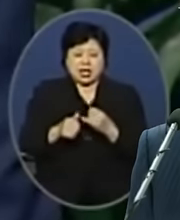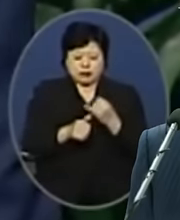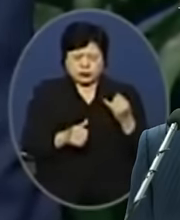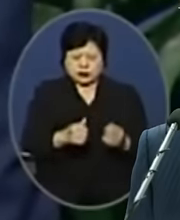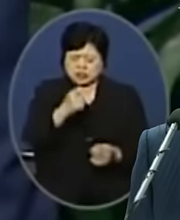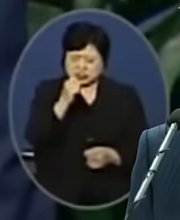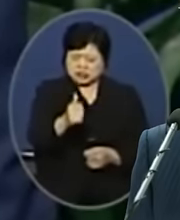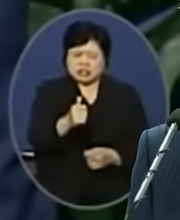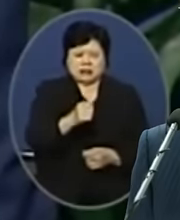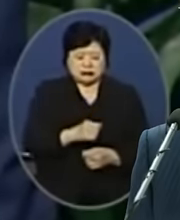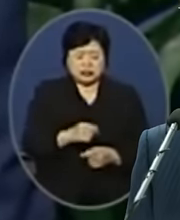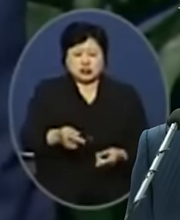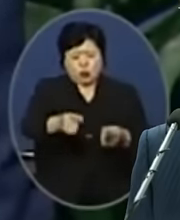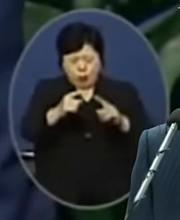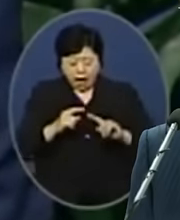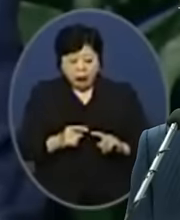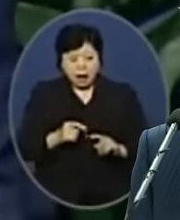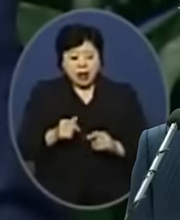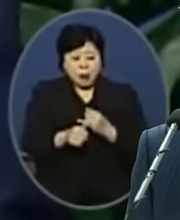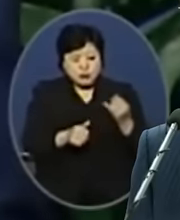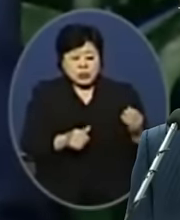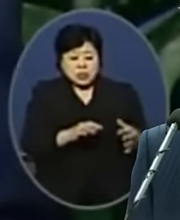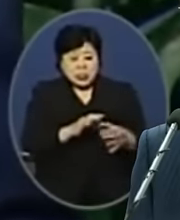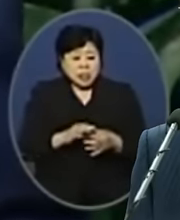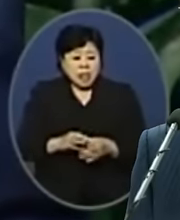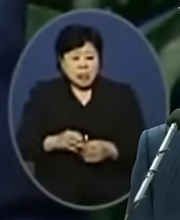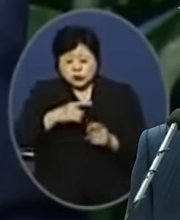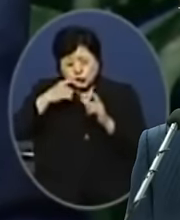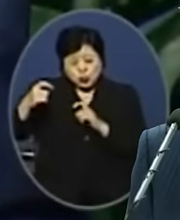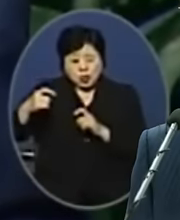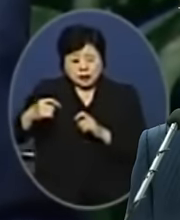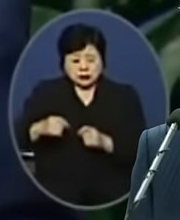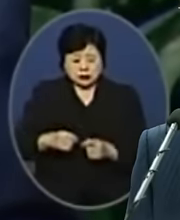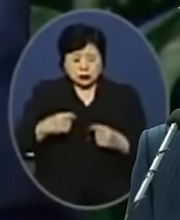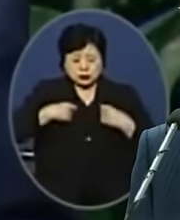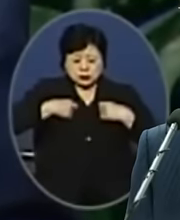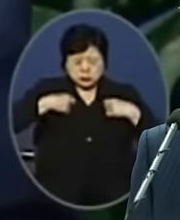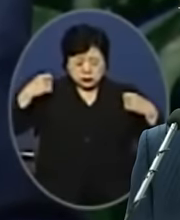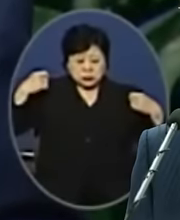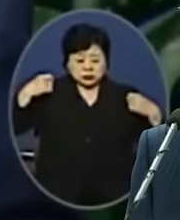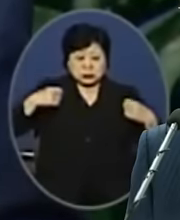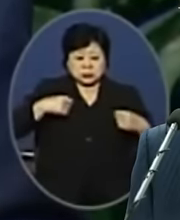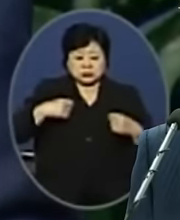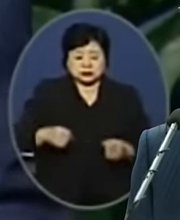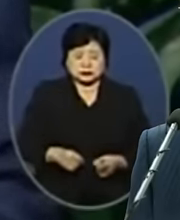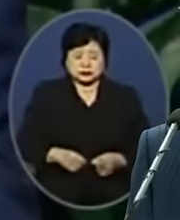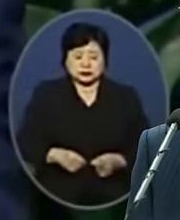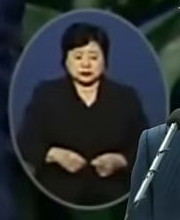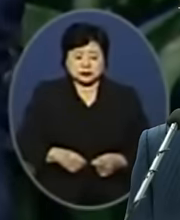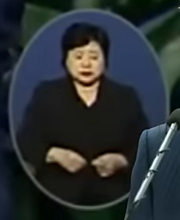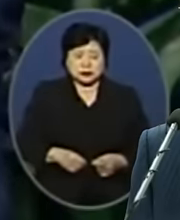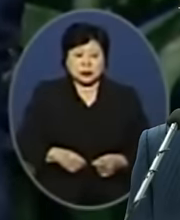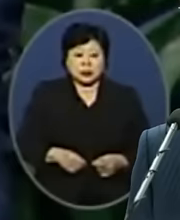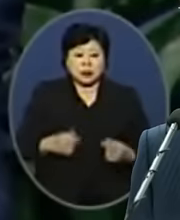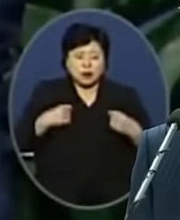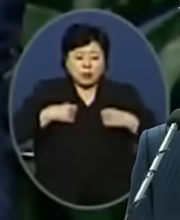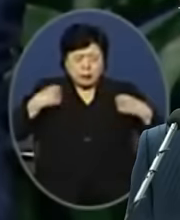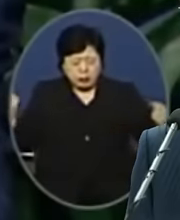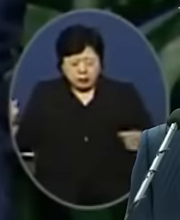제일인데 들어오너라. 탁 털치니까 옷이 딱 걸러져서 옷만